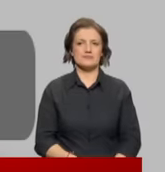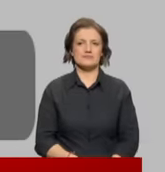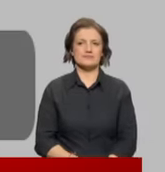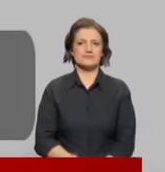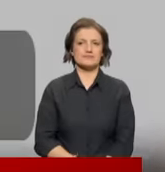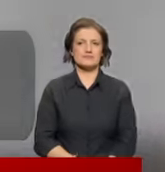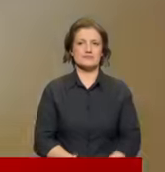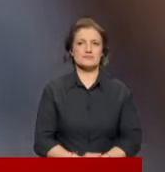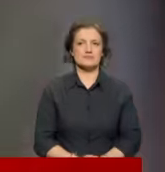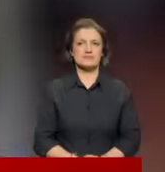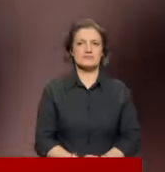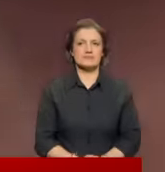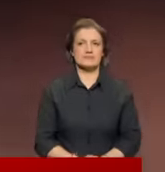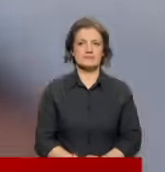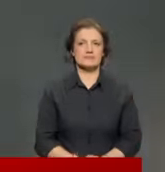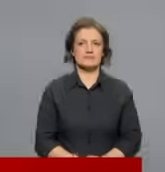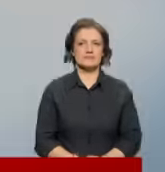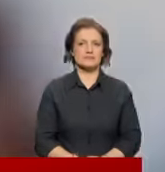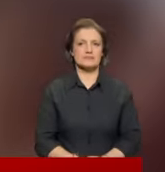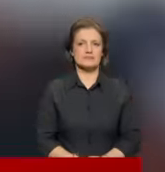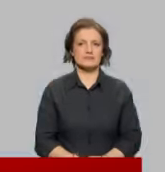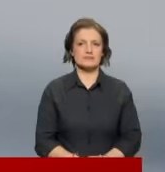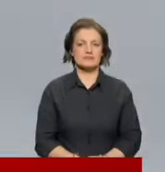Panik atak birisi olsa var ya o an.